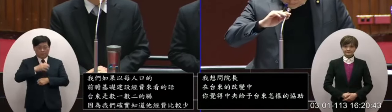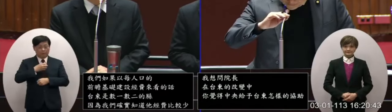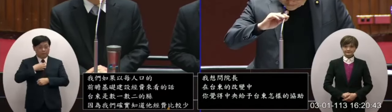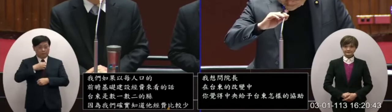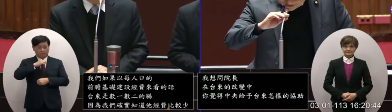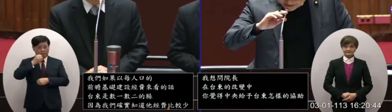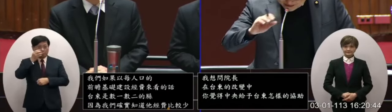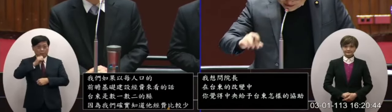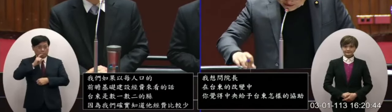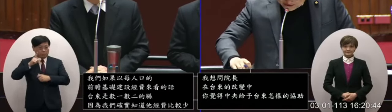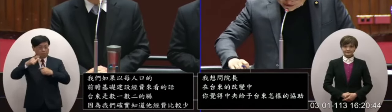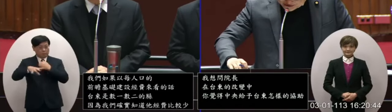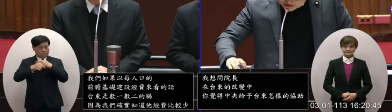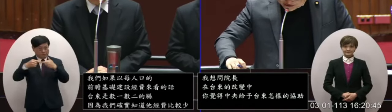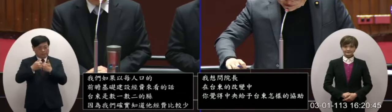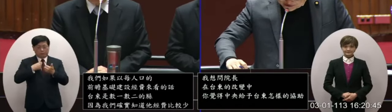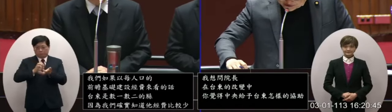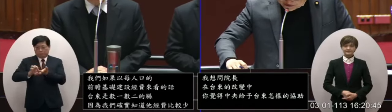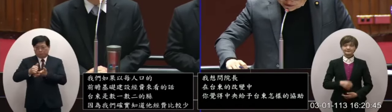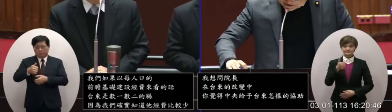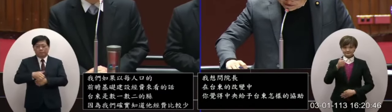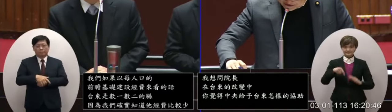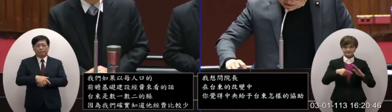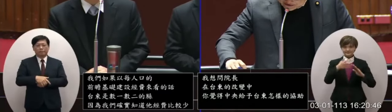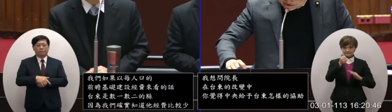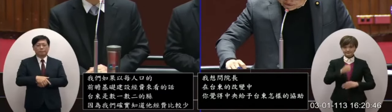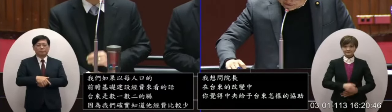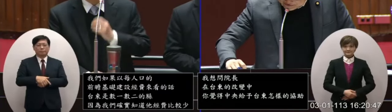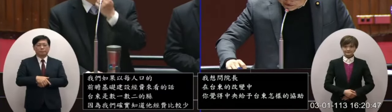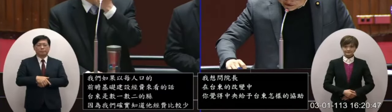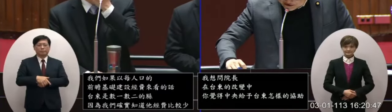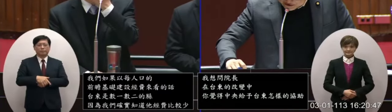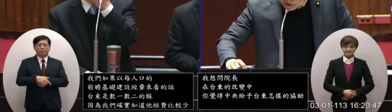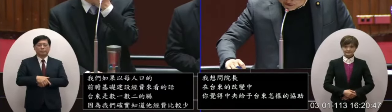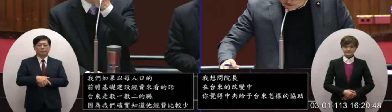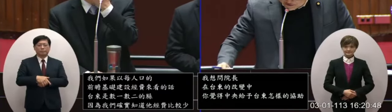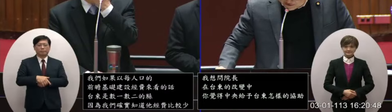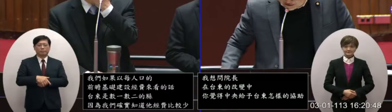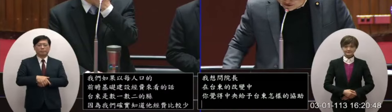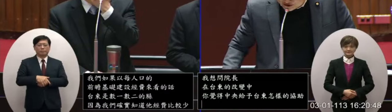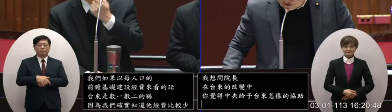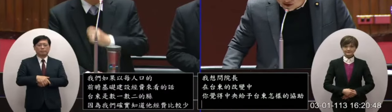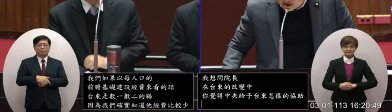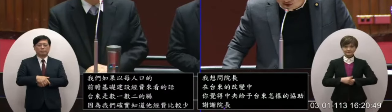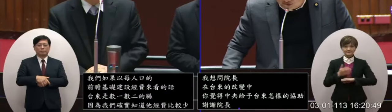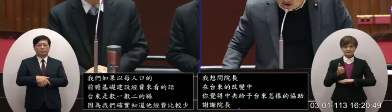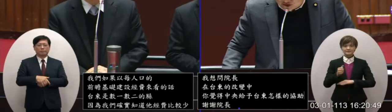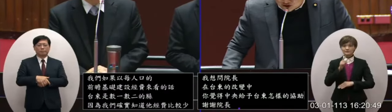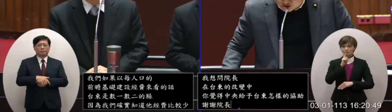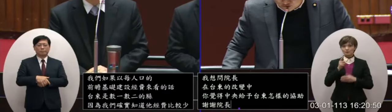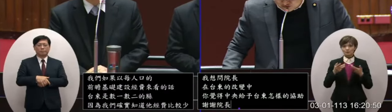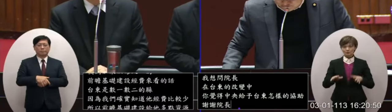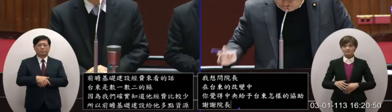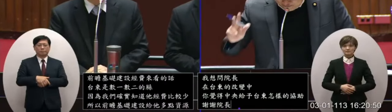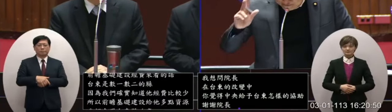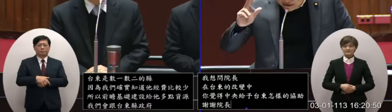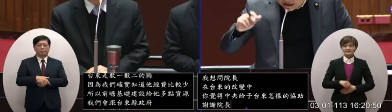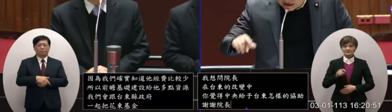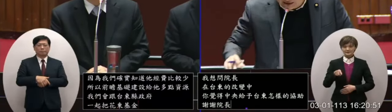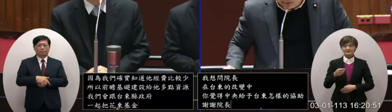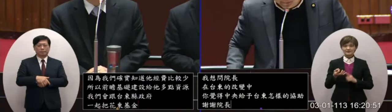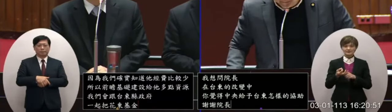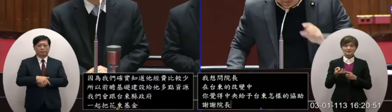金呢好好的来利用啊，使得台东更加的发展。 那个我们饶县长也说过哦，台东县政府前瞻计划分到75亿，